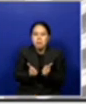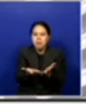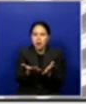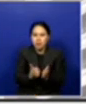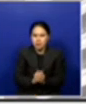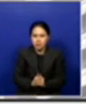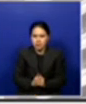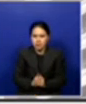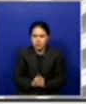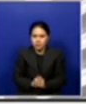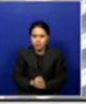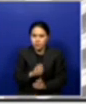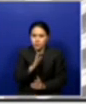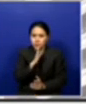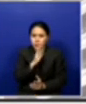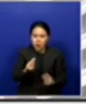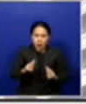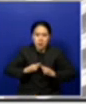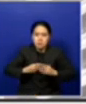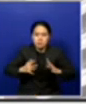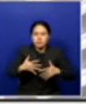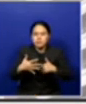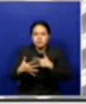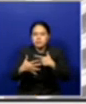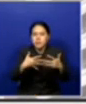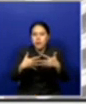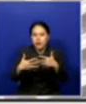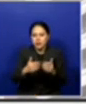ไม่ได้ก็ไม่ได้ไม่เห็นเป็นไร